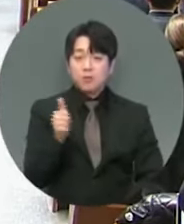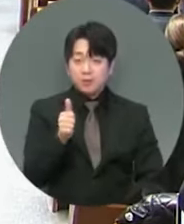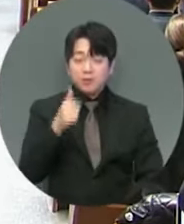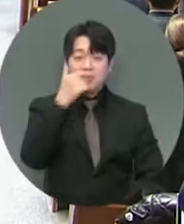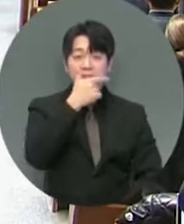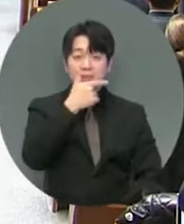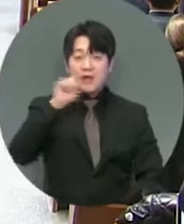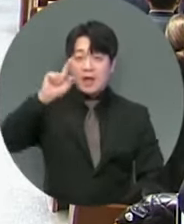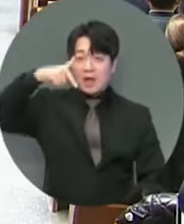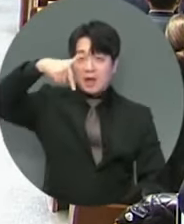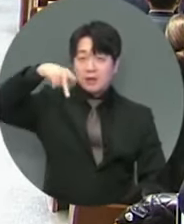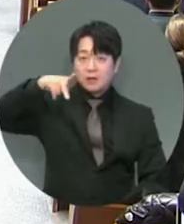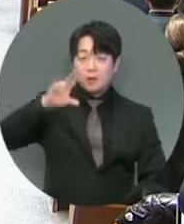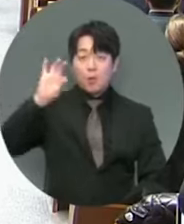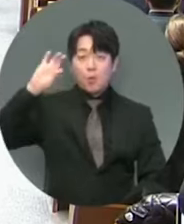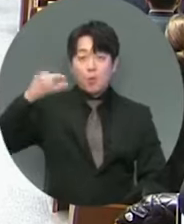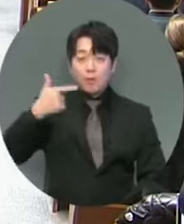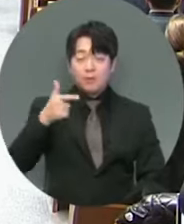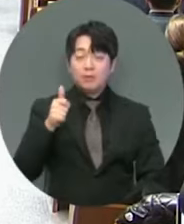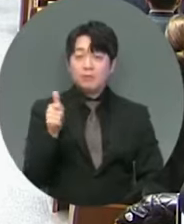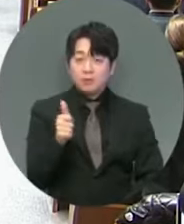나경원 의원,